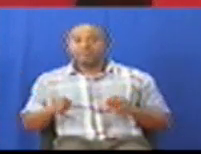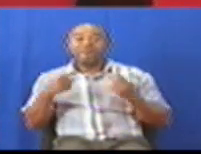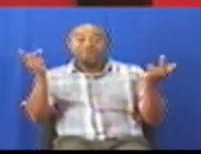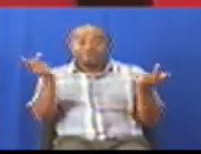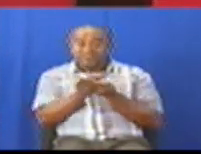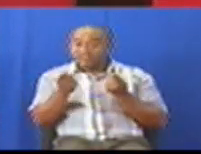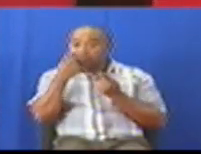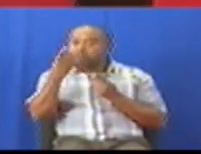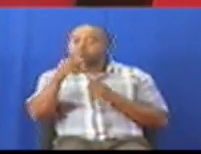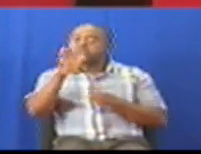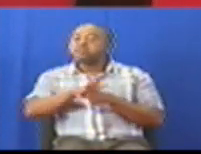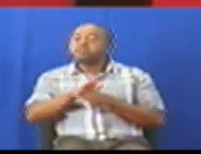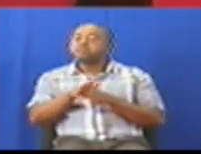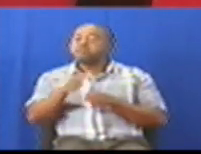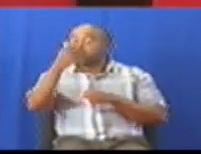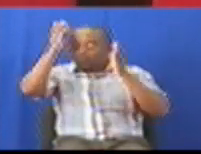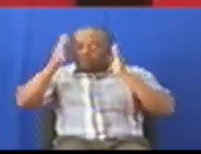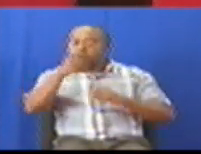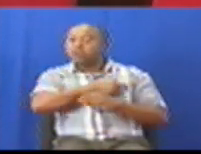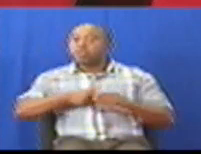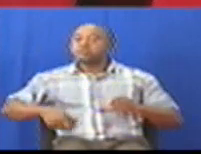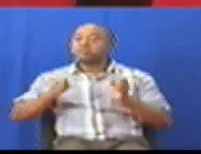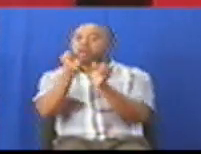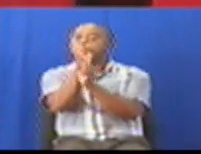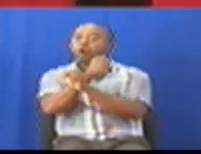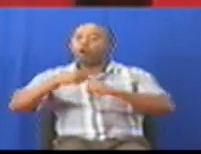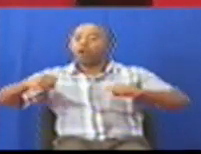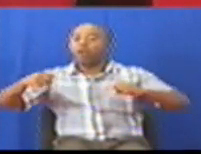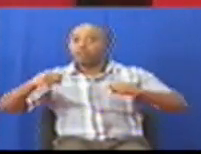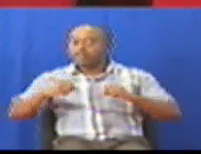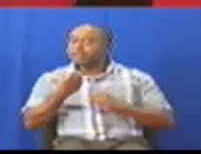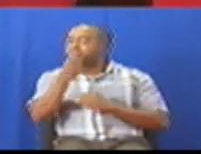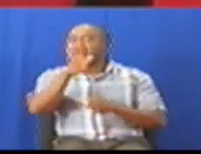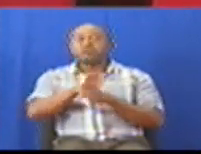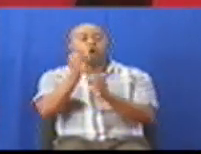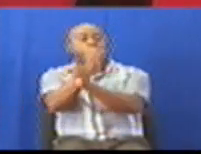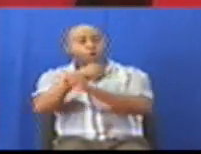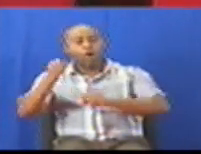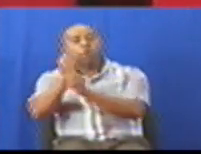ameokoa pesa nyingi sana katika fedha za umma, amezikokoa sana kwa